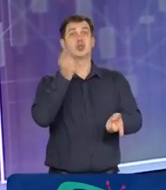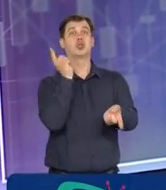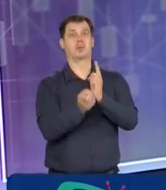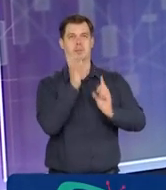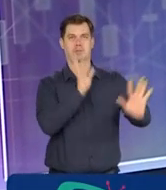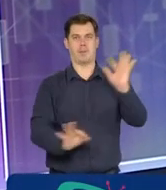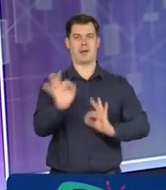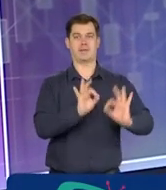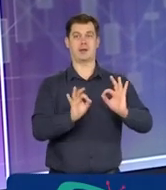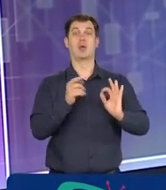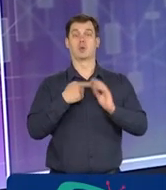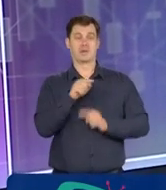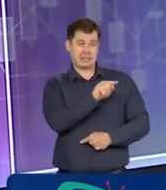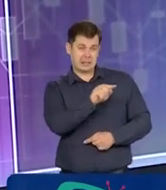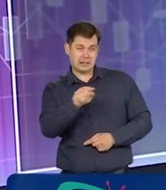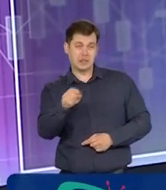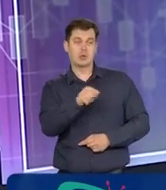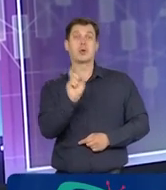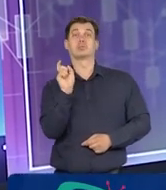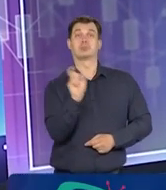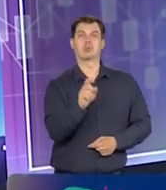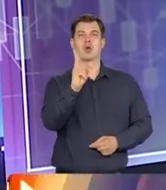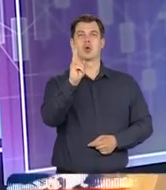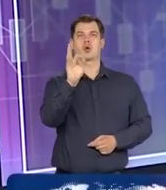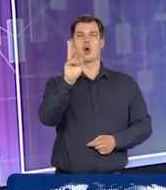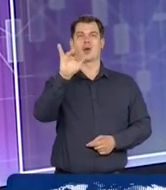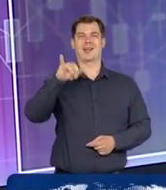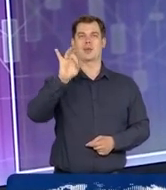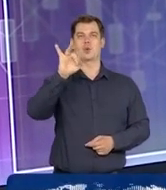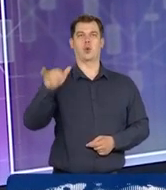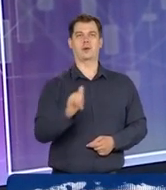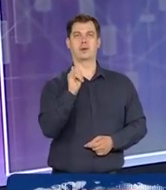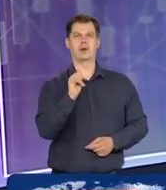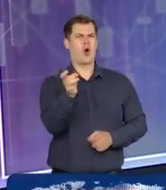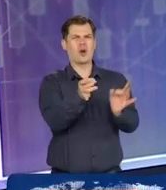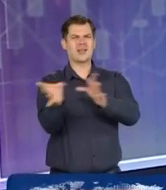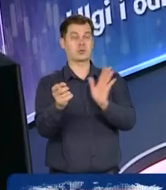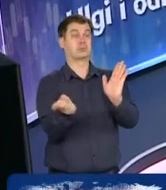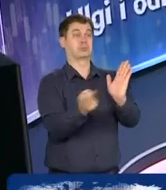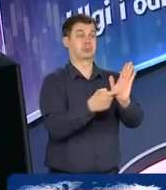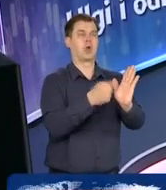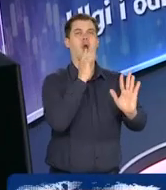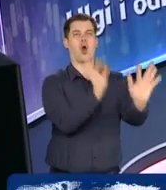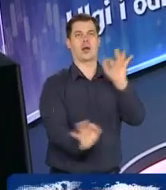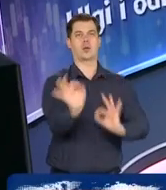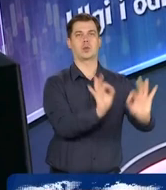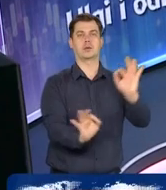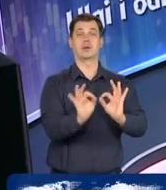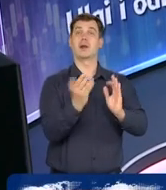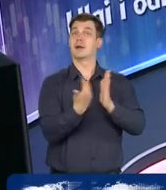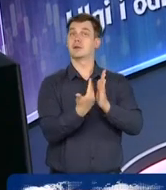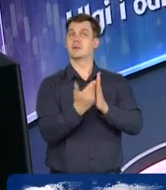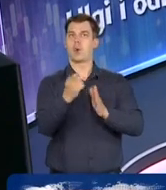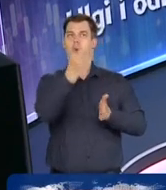tam jest taki przycisk koryguje zeznanie podatkowe i państwo korygują od razu dlaczego dlatego że te wszystkie